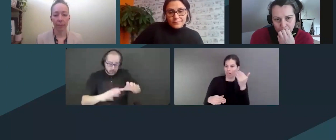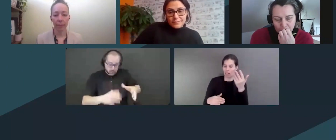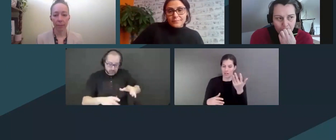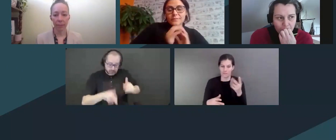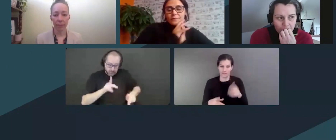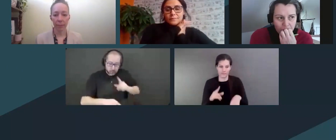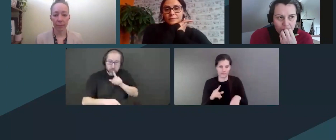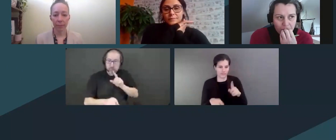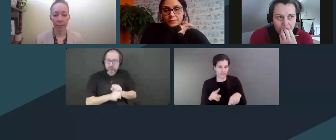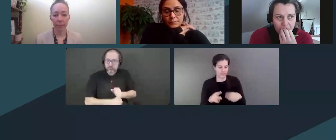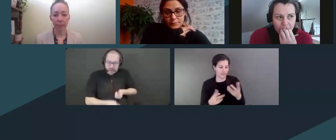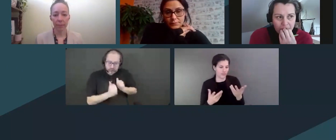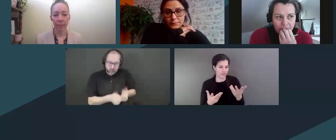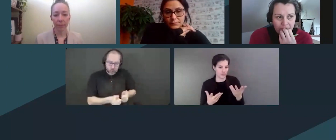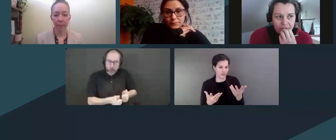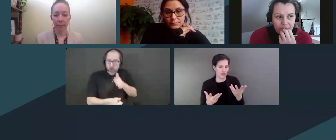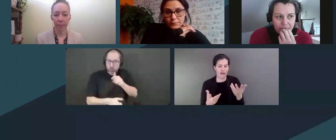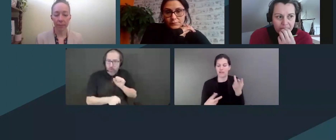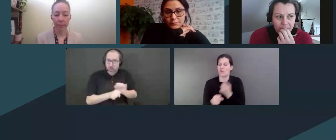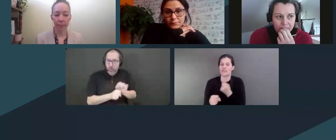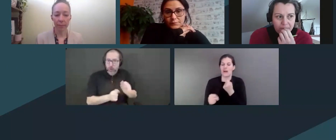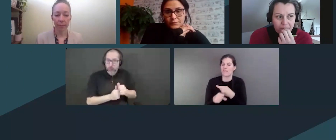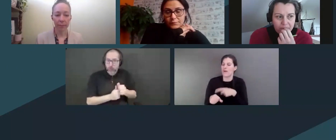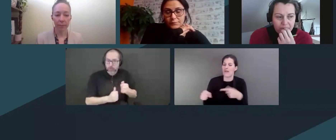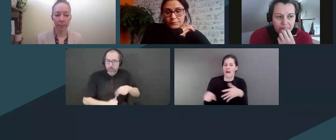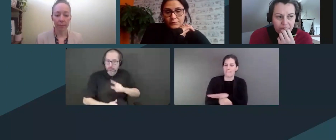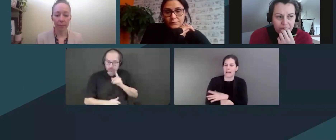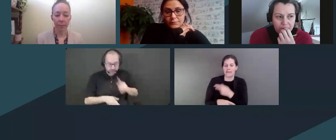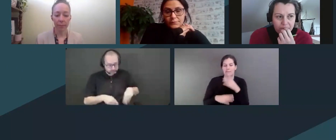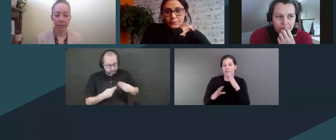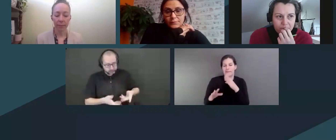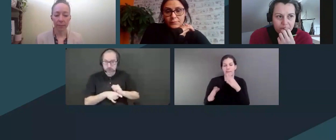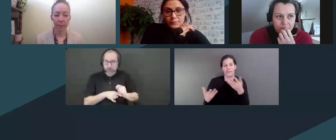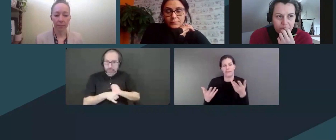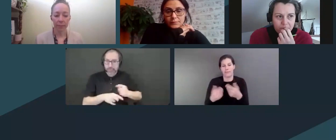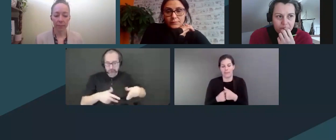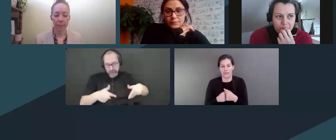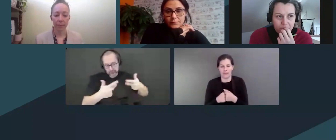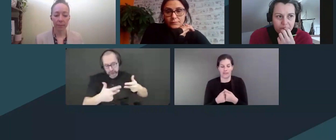nous, qui ont suivi la formation, parce que nous sommes passés